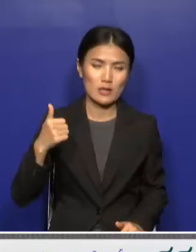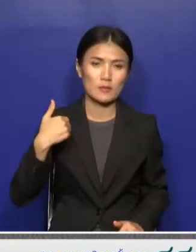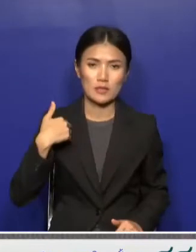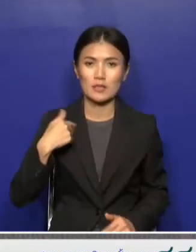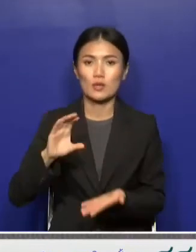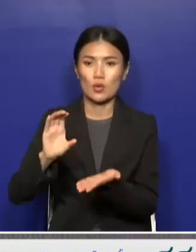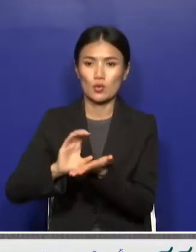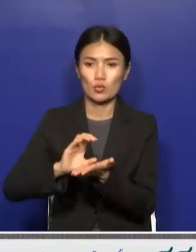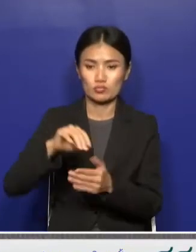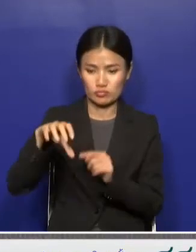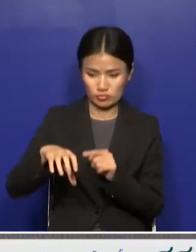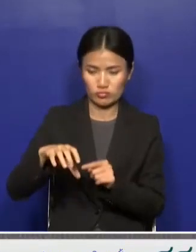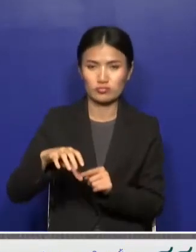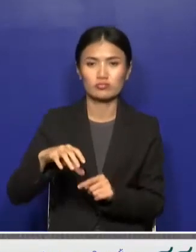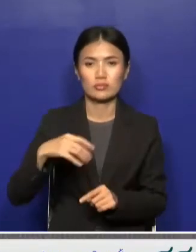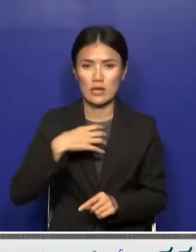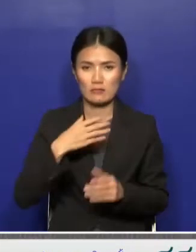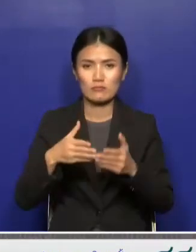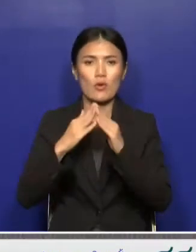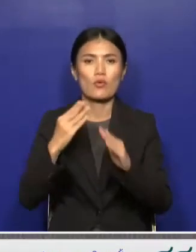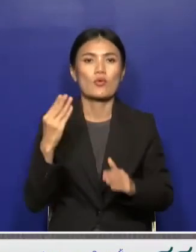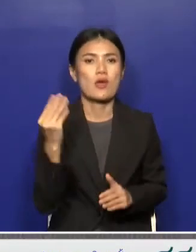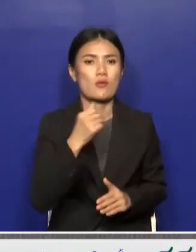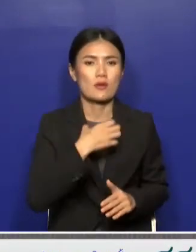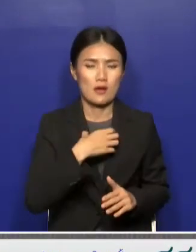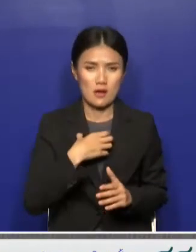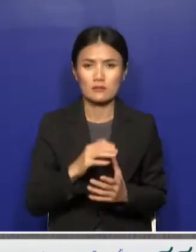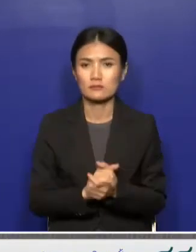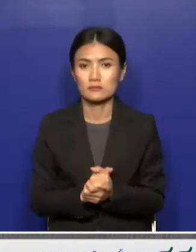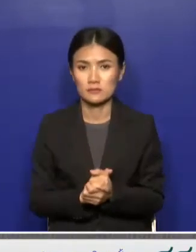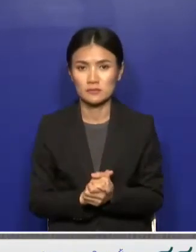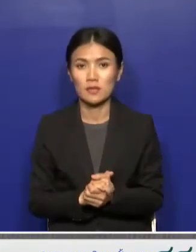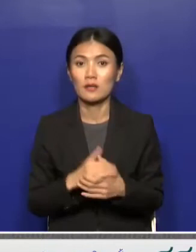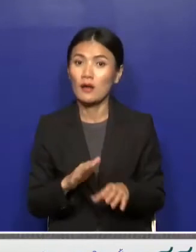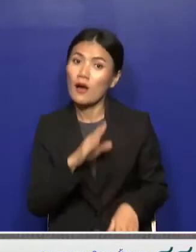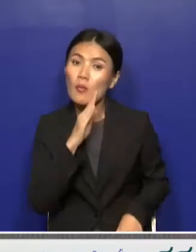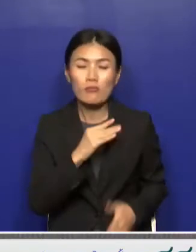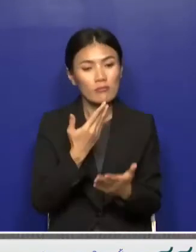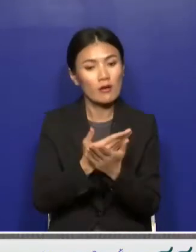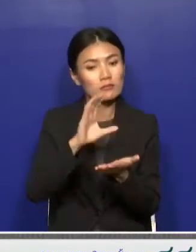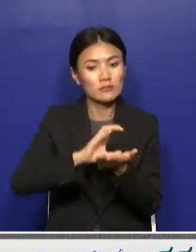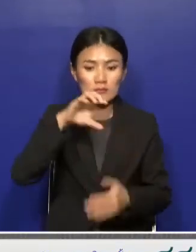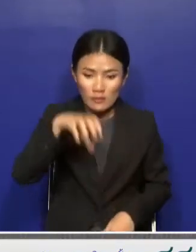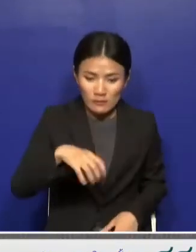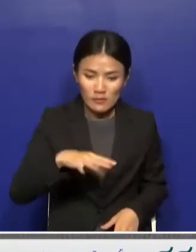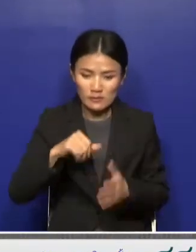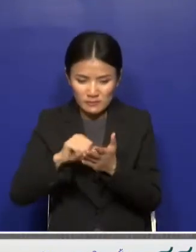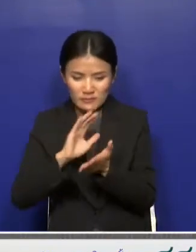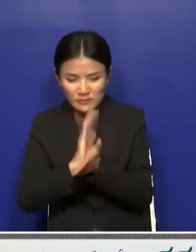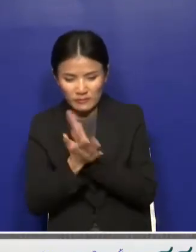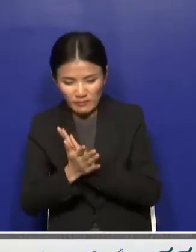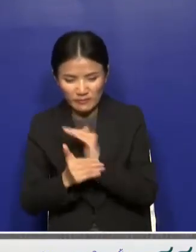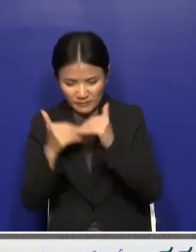ราได้มีการตั้งโดยเร็วนะครับแล้วก็อย่างที่กล่าวนะครับต่อให้เราทำกองทุนแล้วก็มีการปฏิรูปแล้วก็ไม่เ